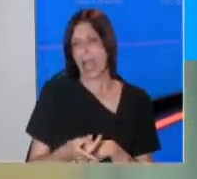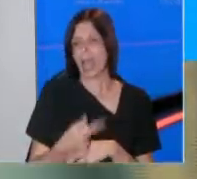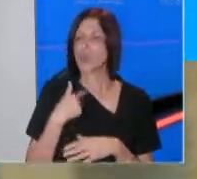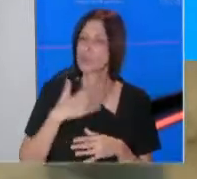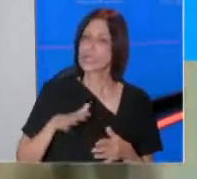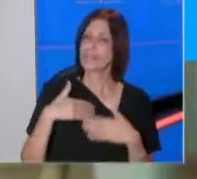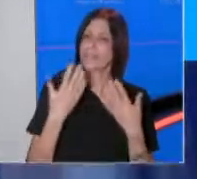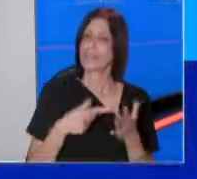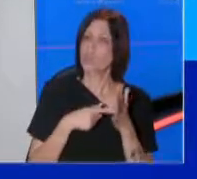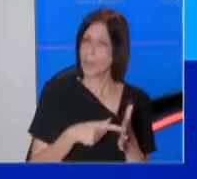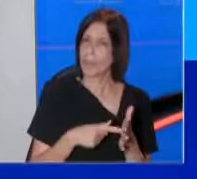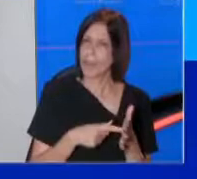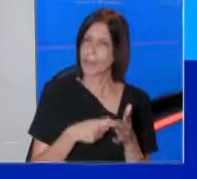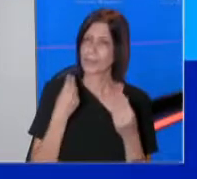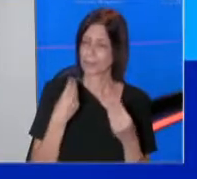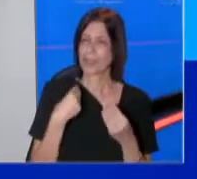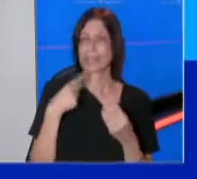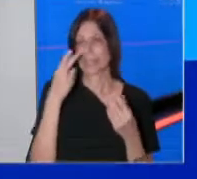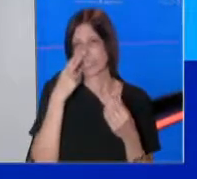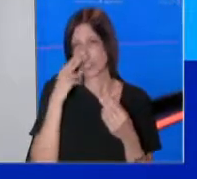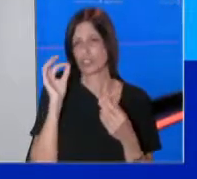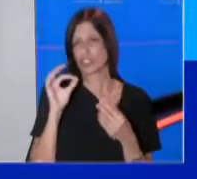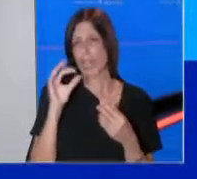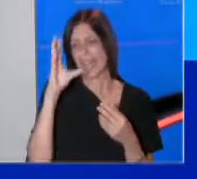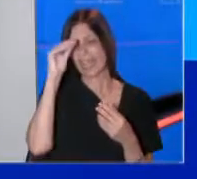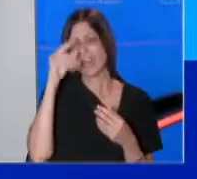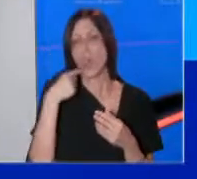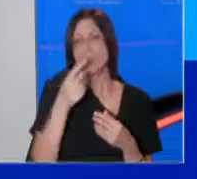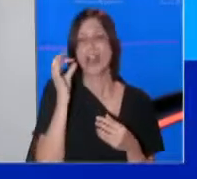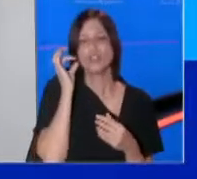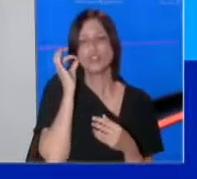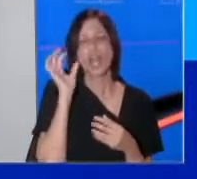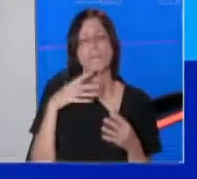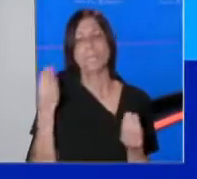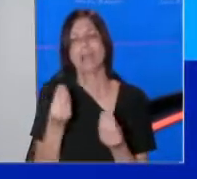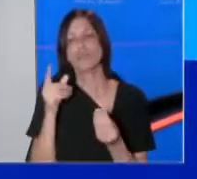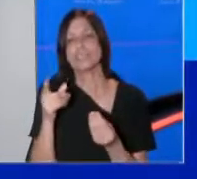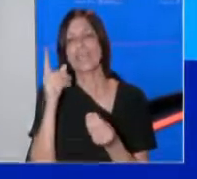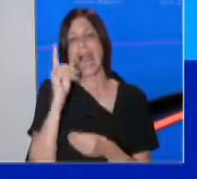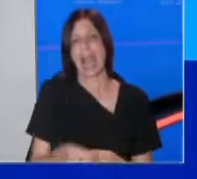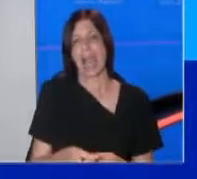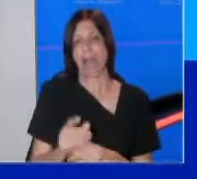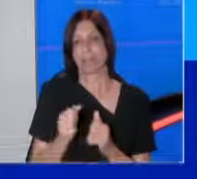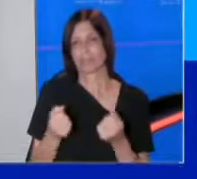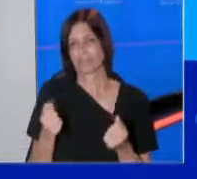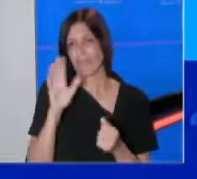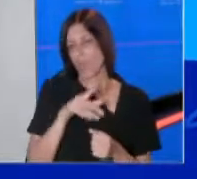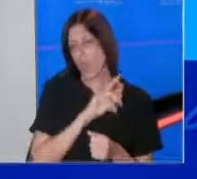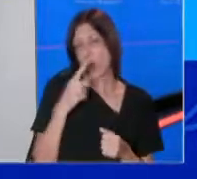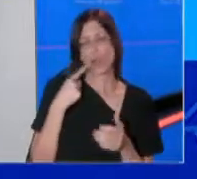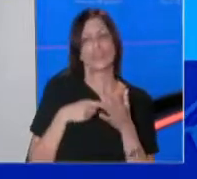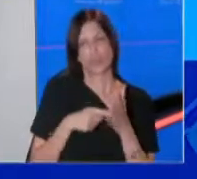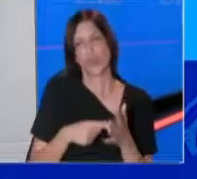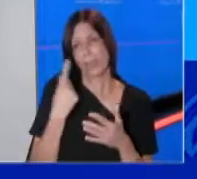רוצה שתתני לי דוגמה. רשייה, ניסיון של גבר לומר לאישה על משהו שזה הלכה, למרות שזה לא. אז אני אתן לך